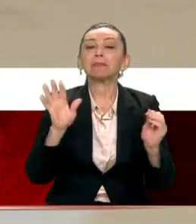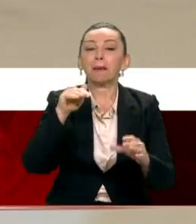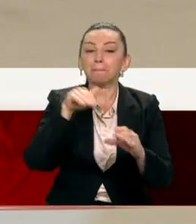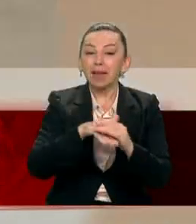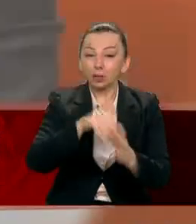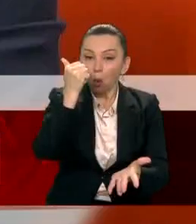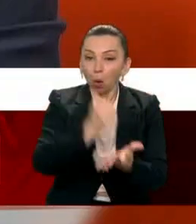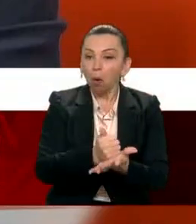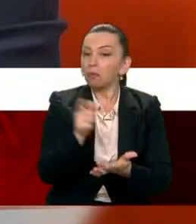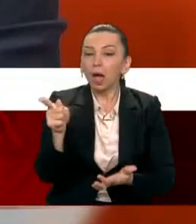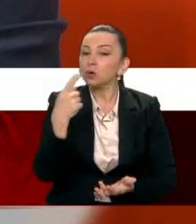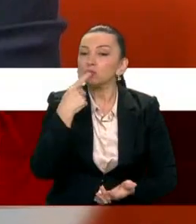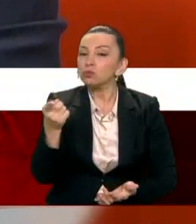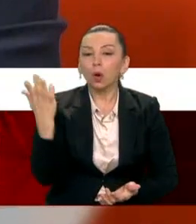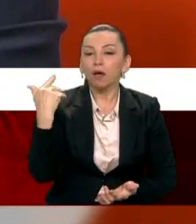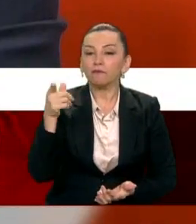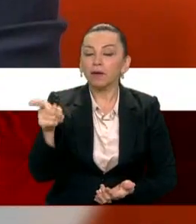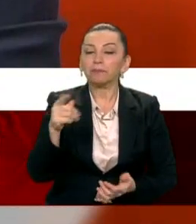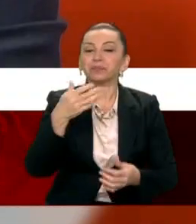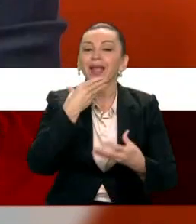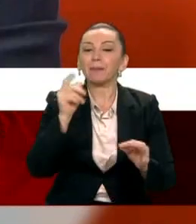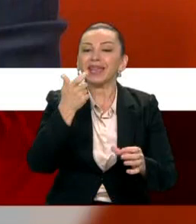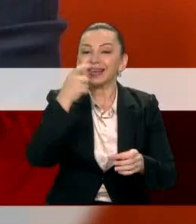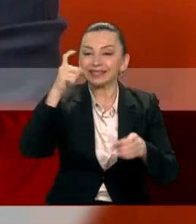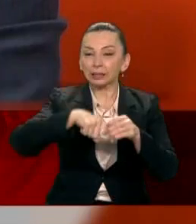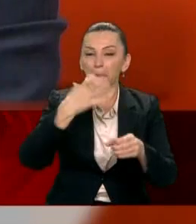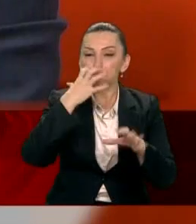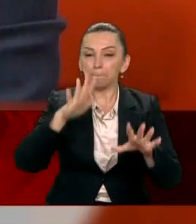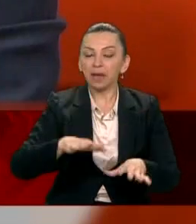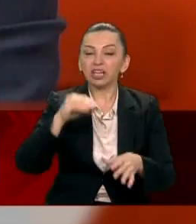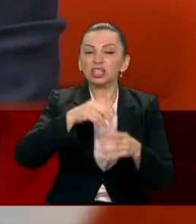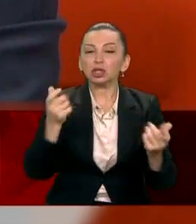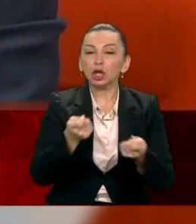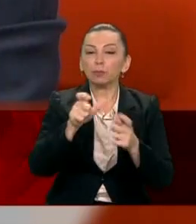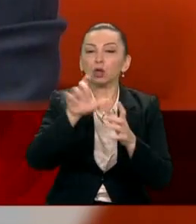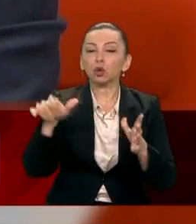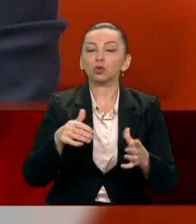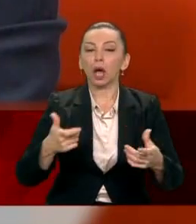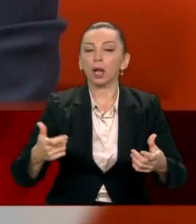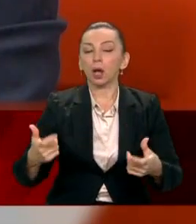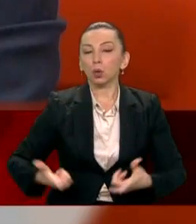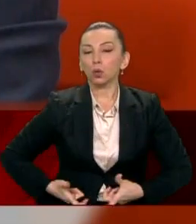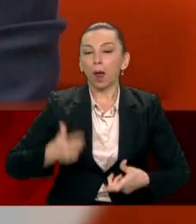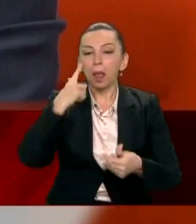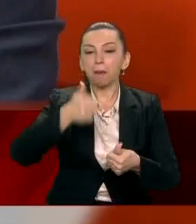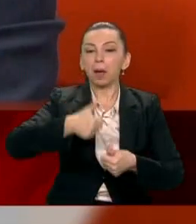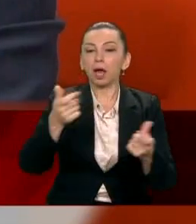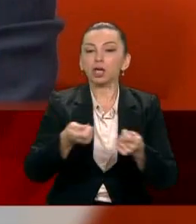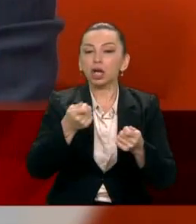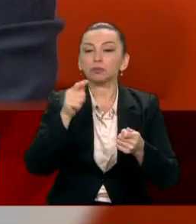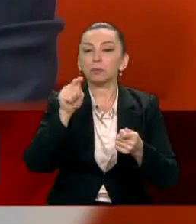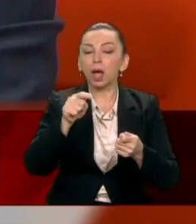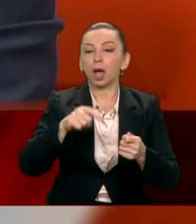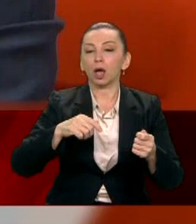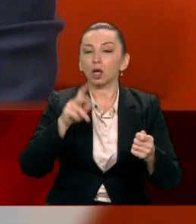verdistan geçecek diye bir kere emeklilikte yaşa takılanlarla ilgili olarak Çalışma ve Sosyal Güvenlik bakanlığımızın çalışması son